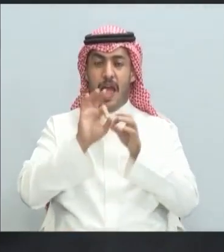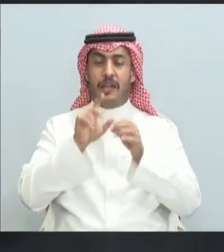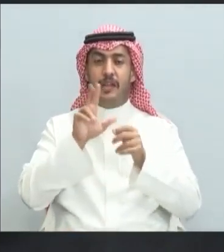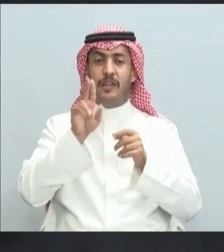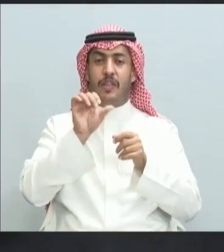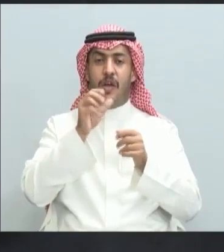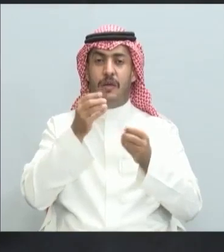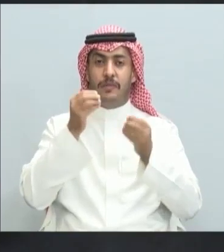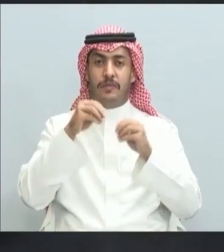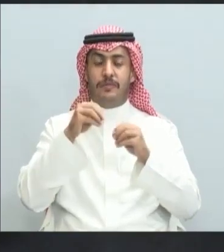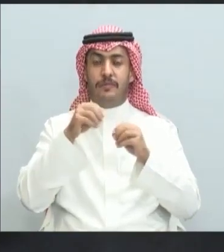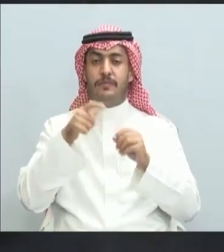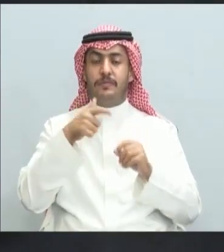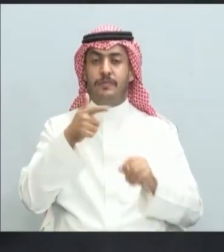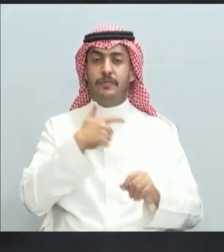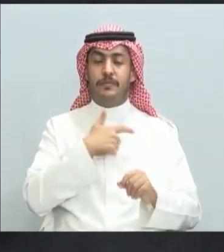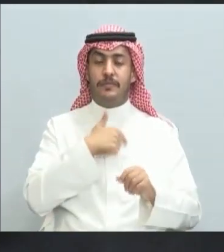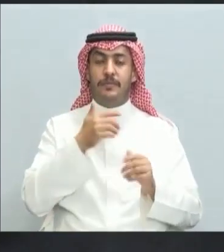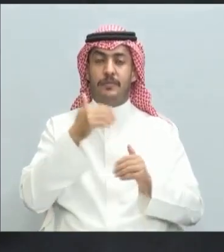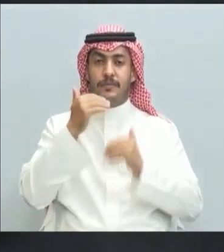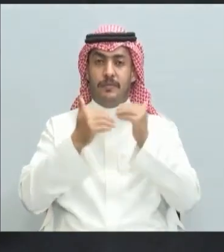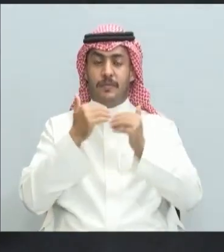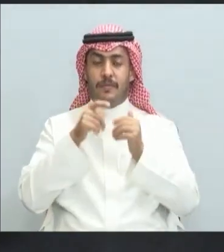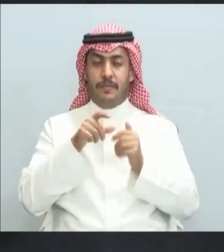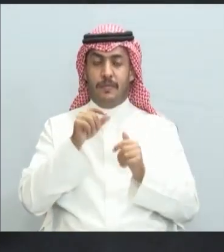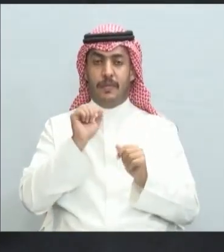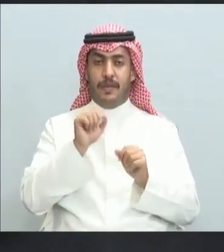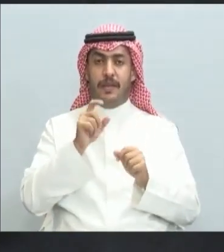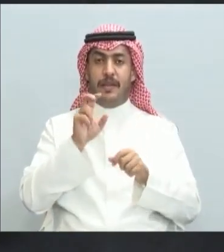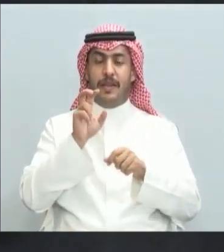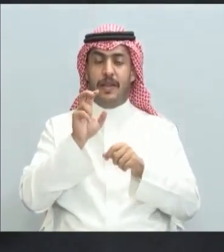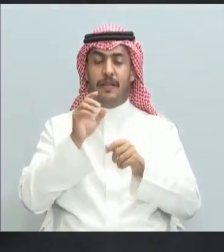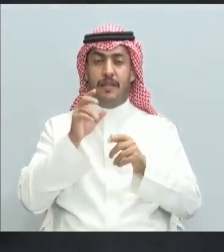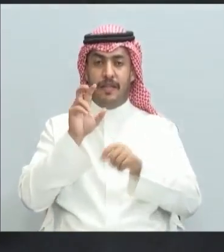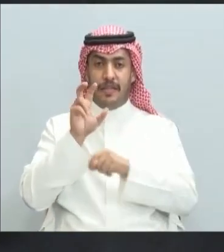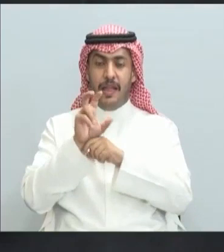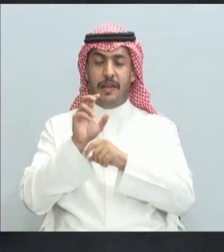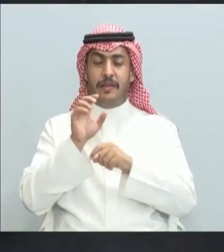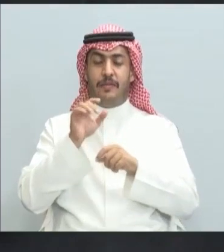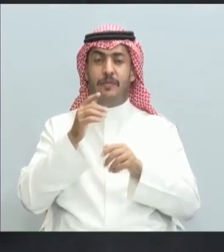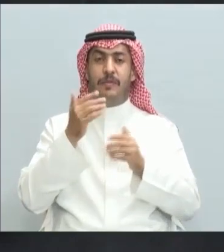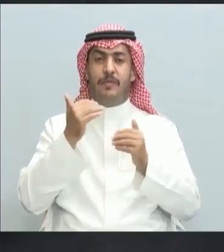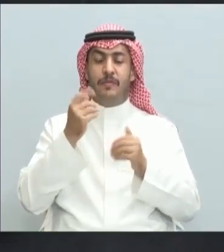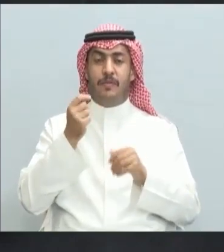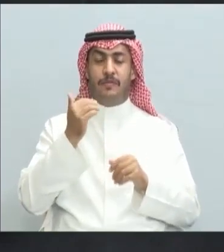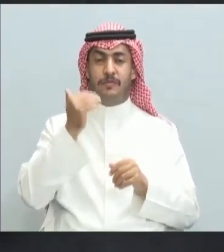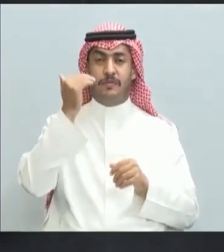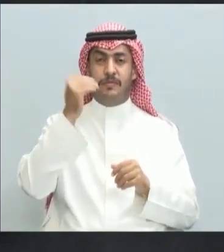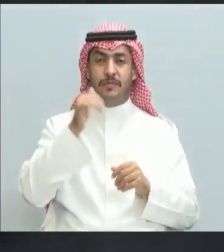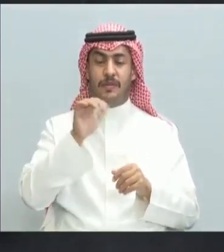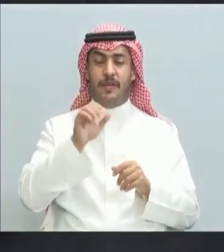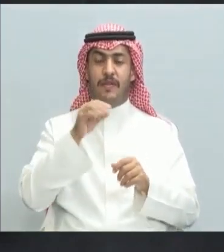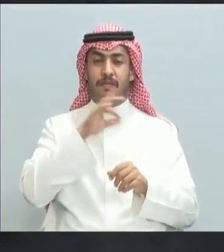السيوله فهنا تقوم بادراج ادوات دين تكون عاده مرتفعه